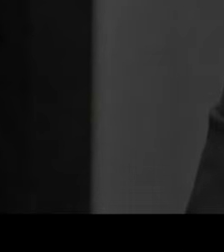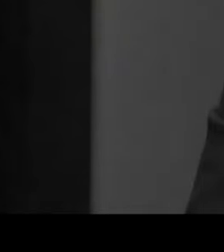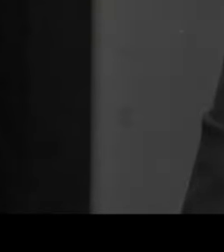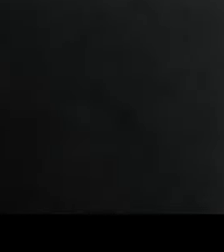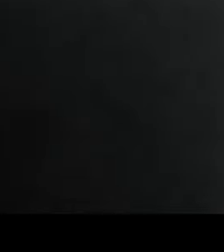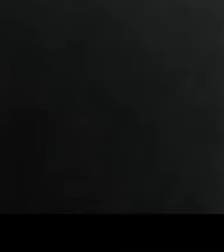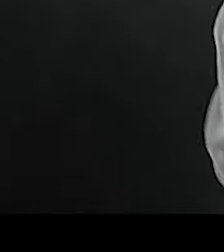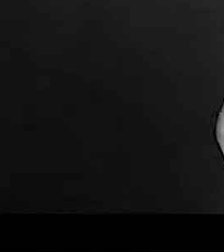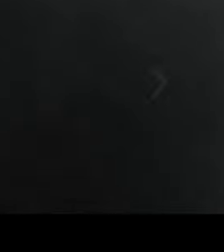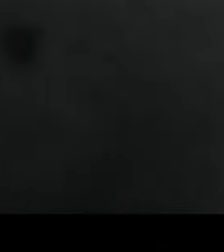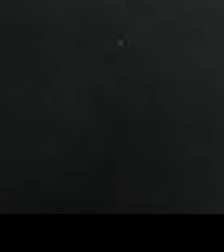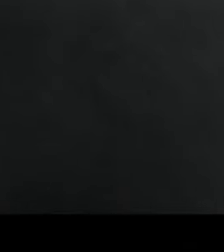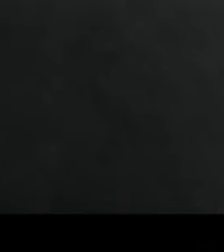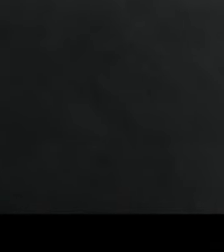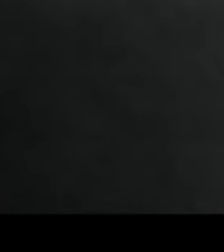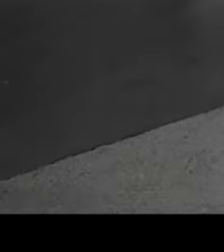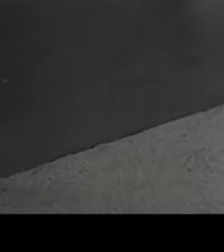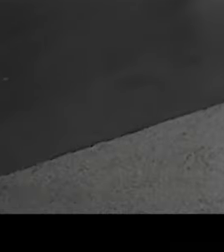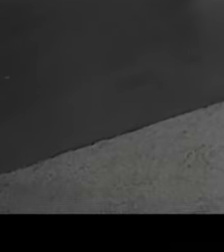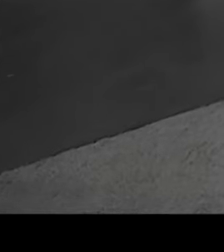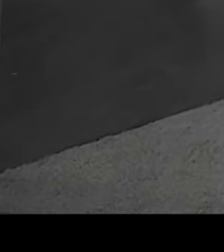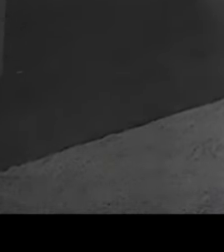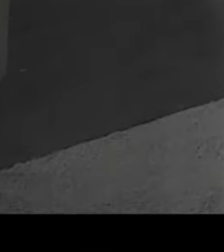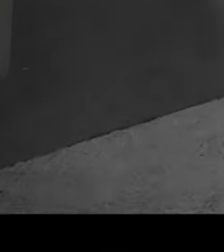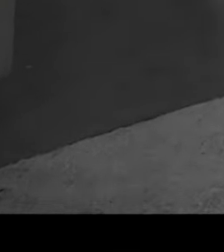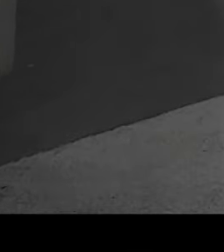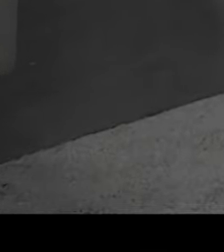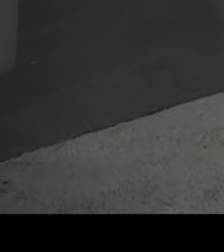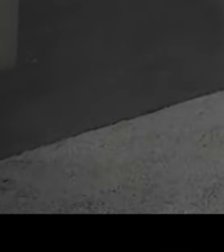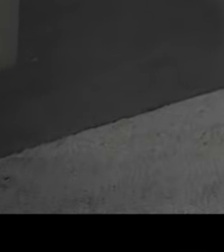على بالنا. يا لطيف يا لطيف.